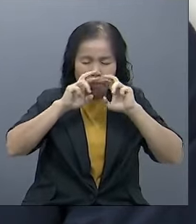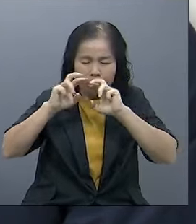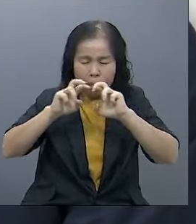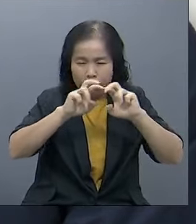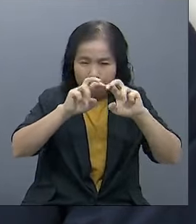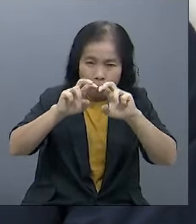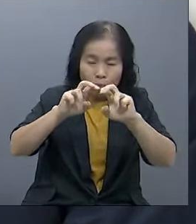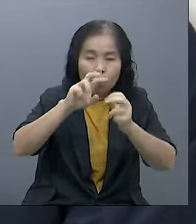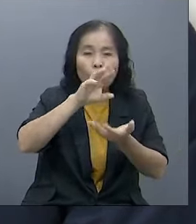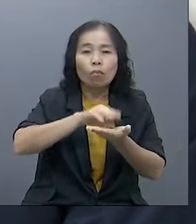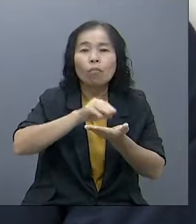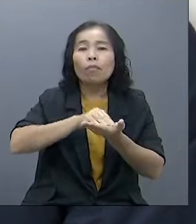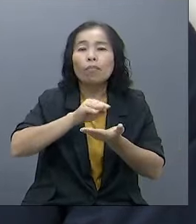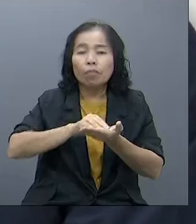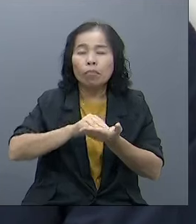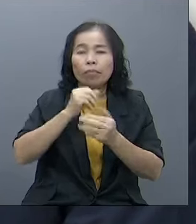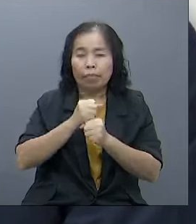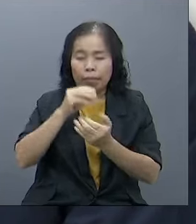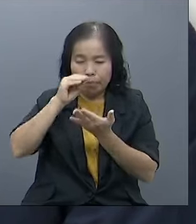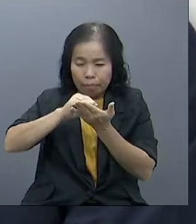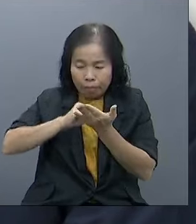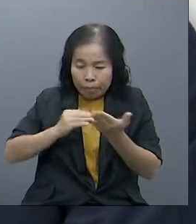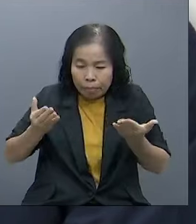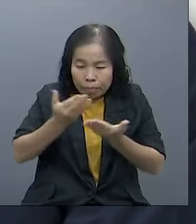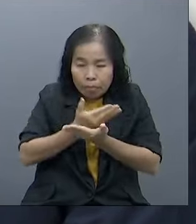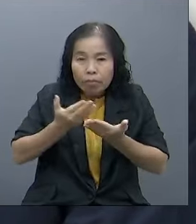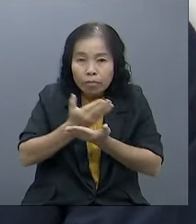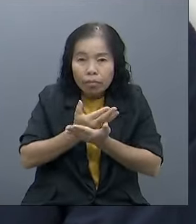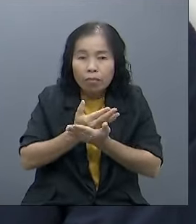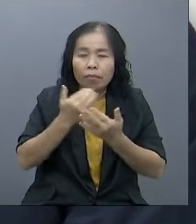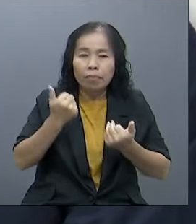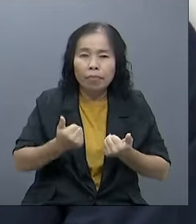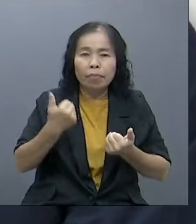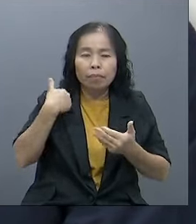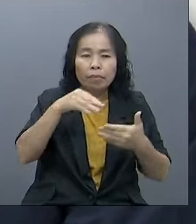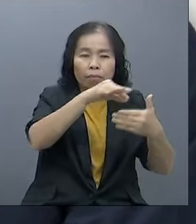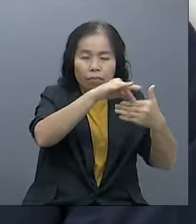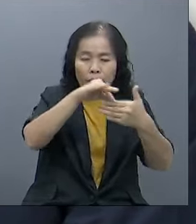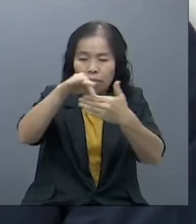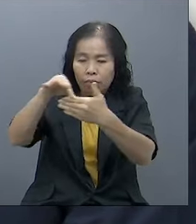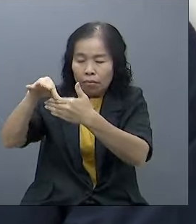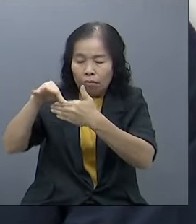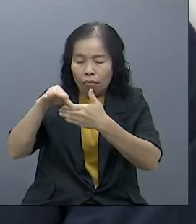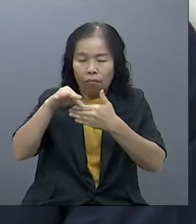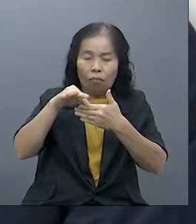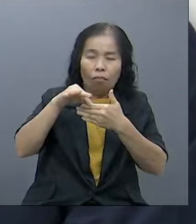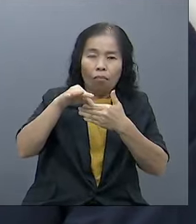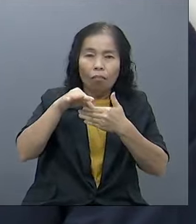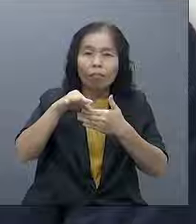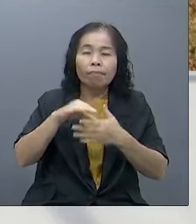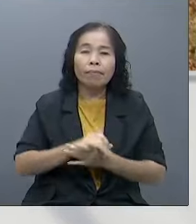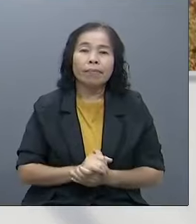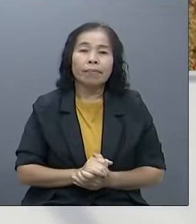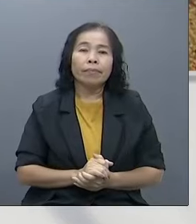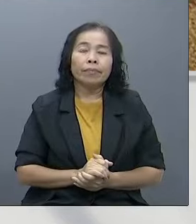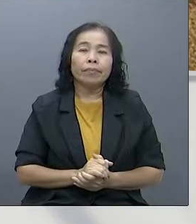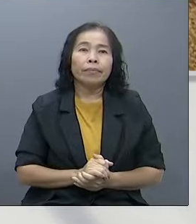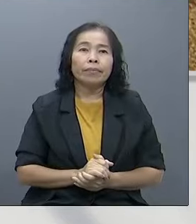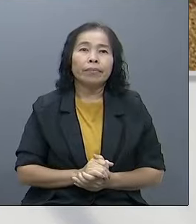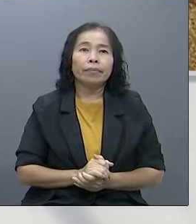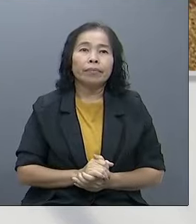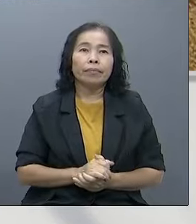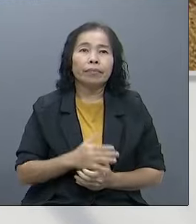ที่จะมาทำงานในการสืบสวนแล้วก็แชร์ข้อมูลกับทางเจ้าหน้าที่ตำรวจต่อไป ฉันอยากจะชว